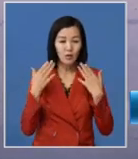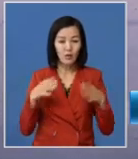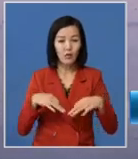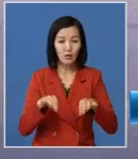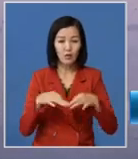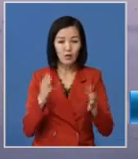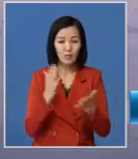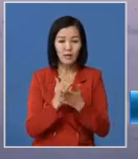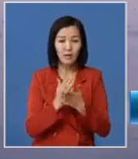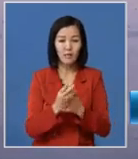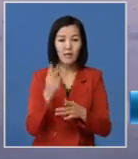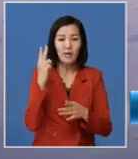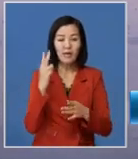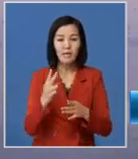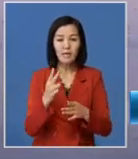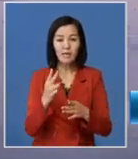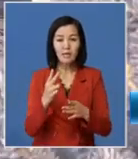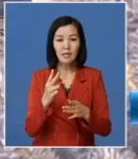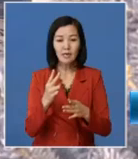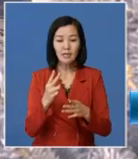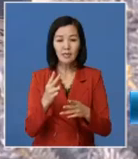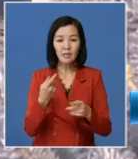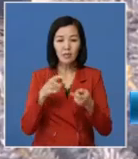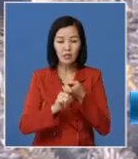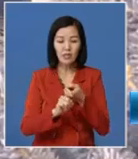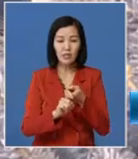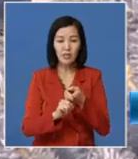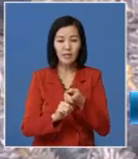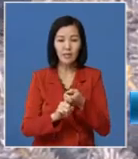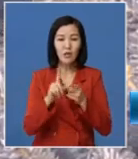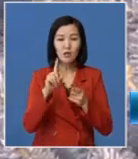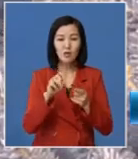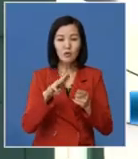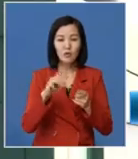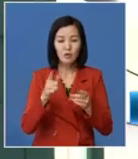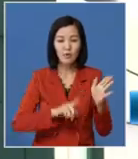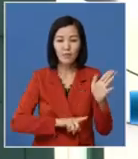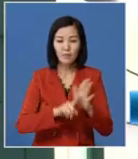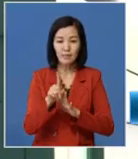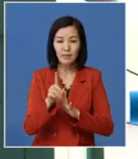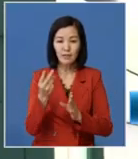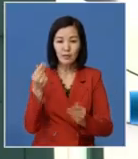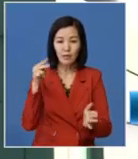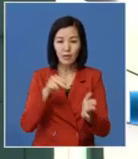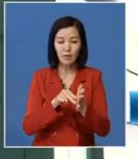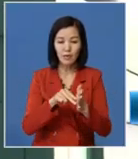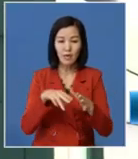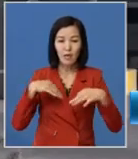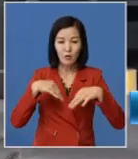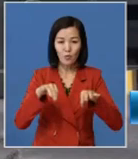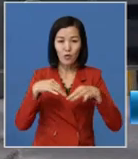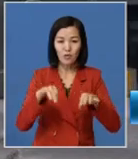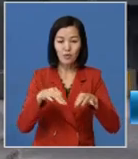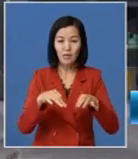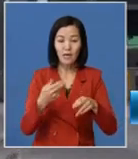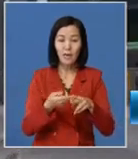Қос қаланы жалғайтын трасса 60 шақырым. Осы аралықта қатынау құны 100 теңгеден басталады. Яғни бұл баға тек жеңіл көліктерге ғана қатысты. Ал